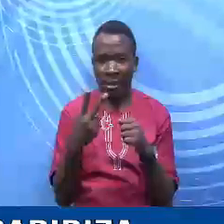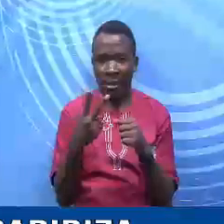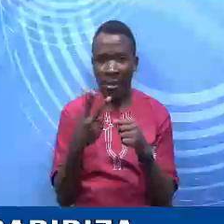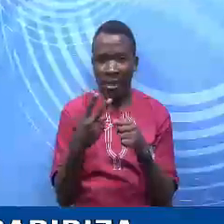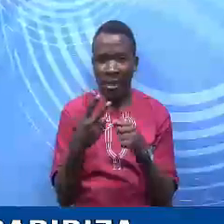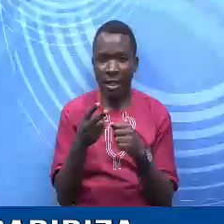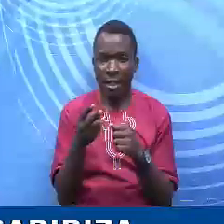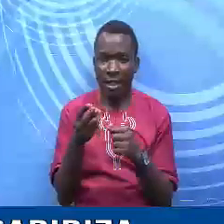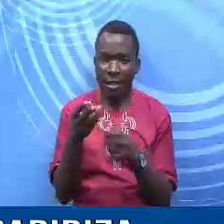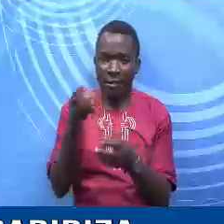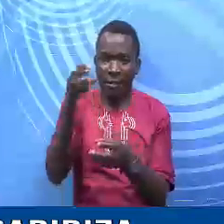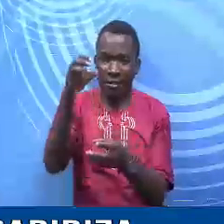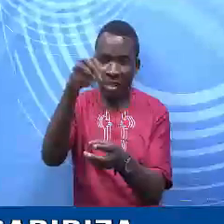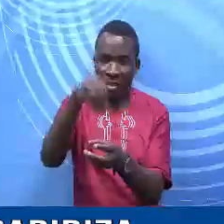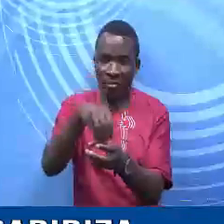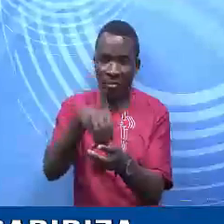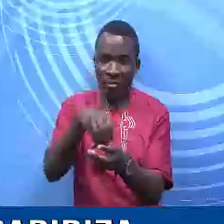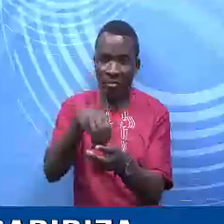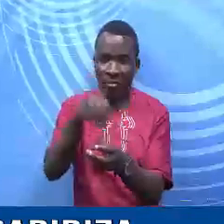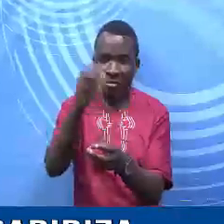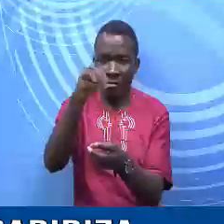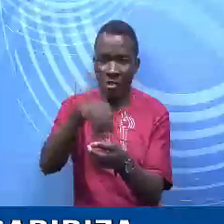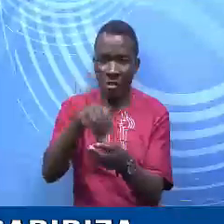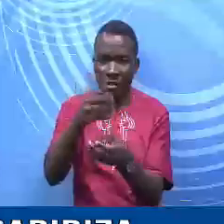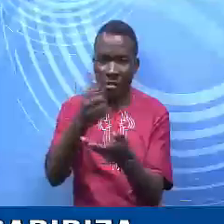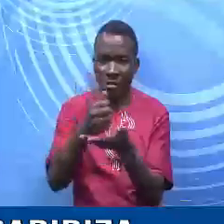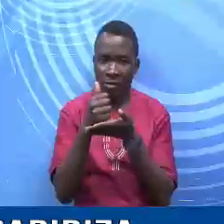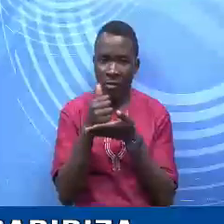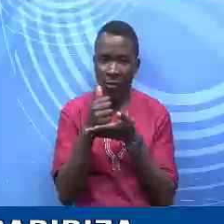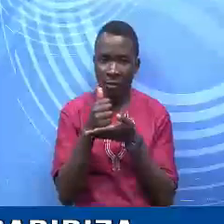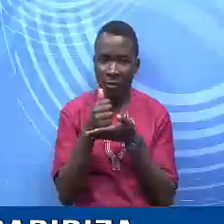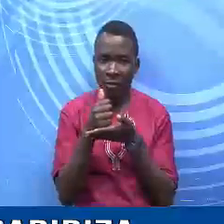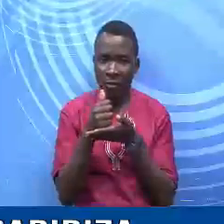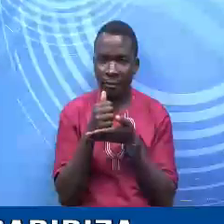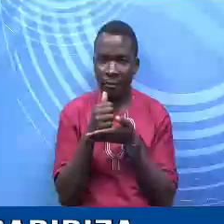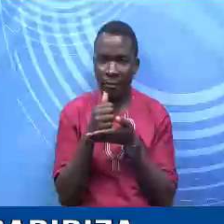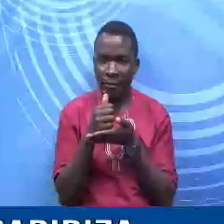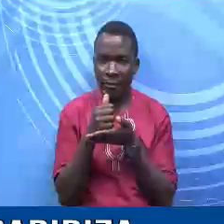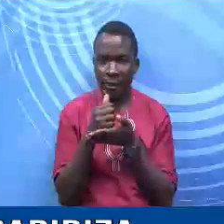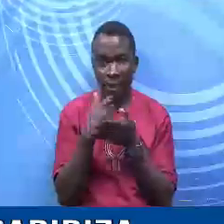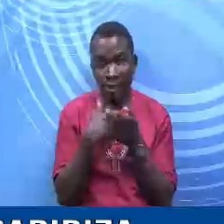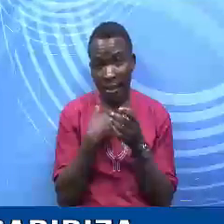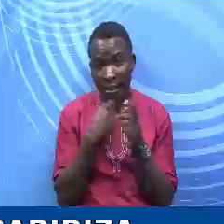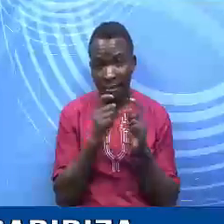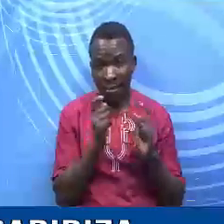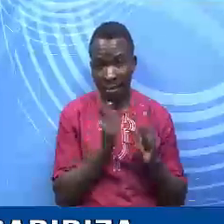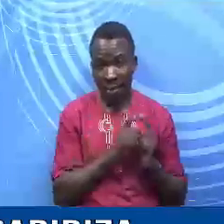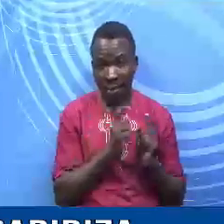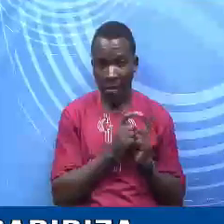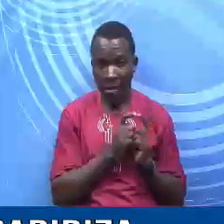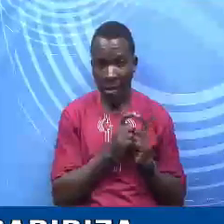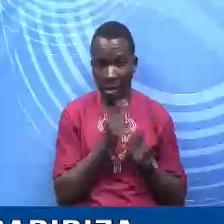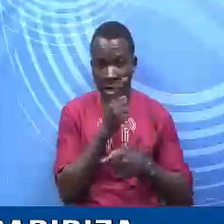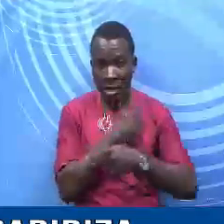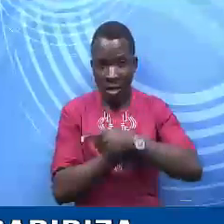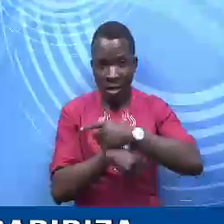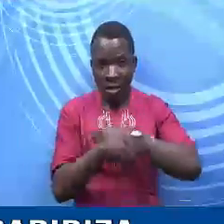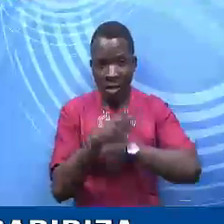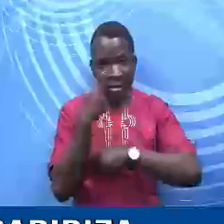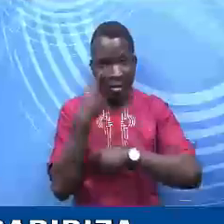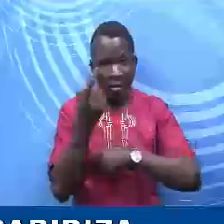mwagiyeho akanyu mukamfasha woye nje nababaye naranamugaye gucya mwabiri ya mwese